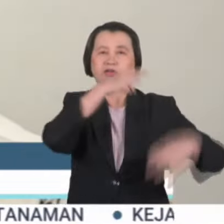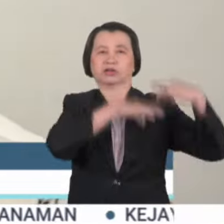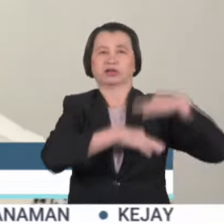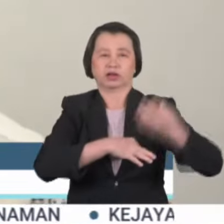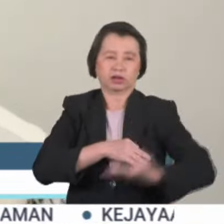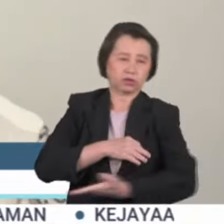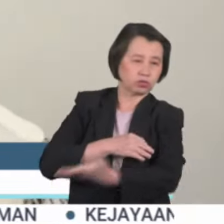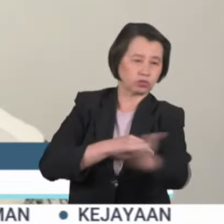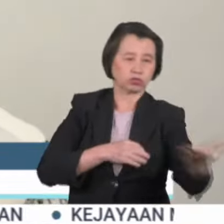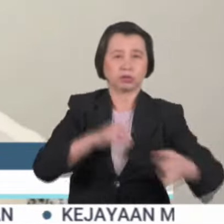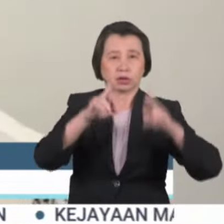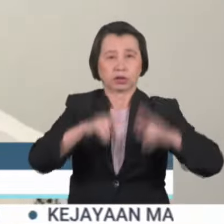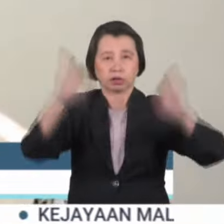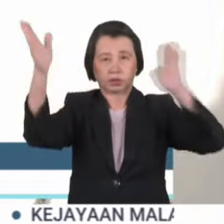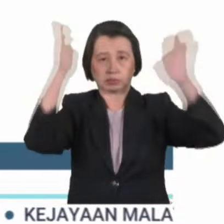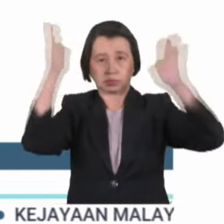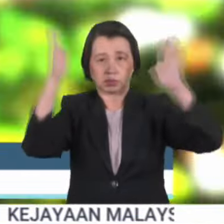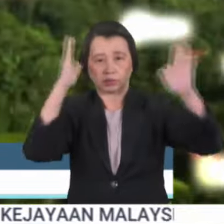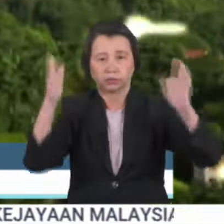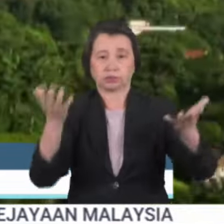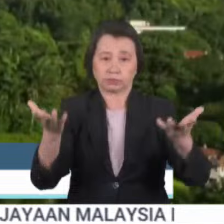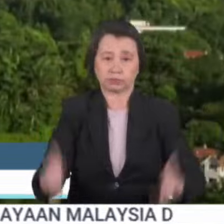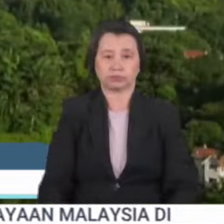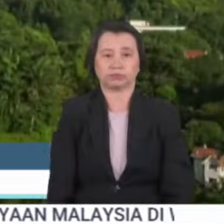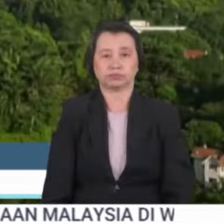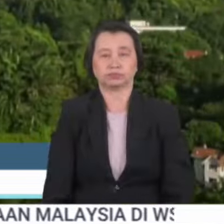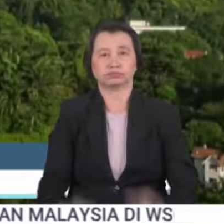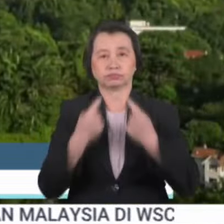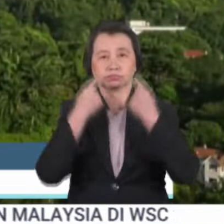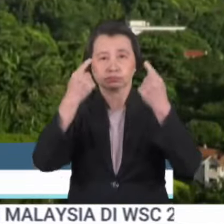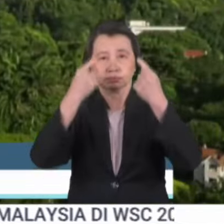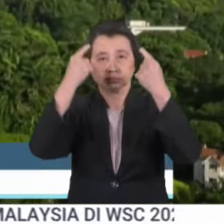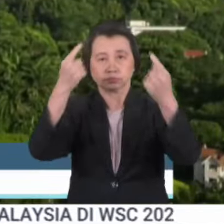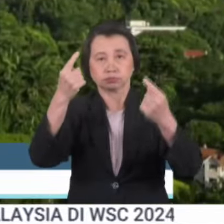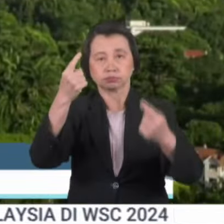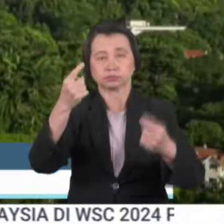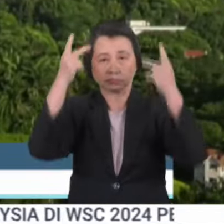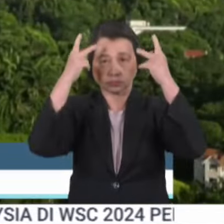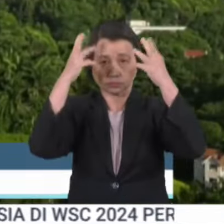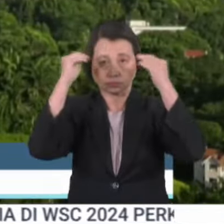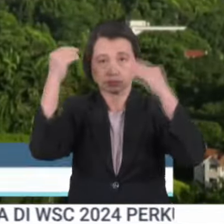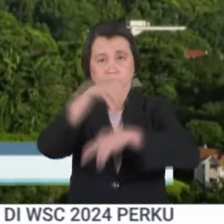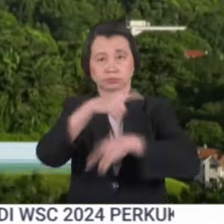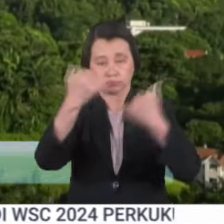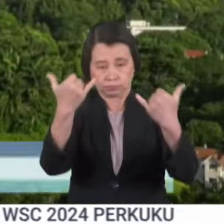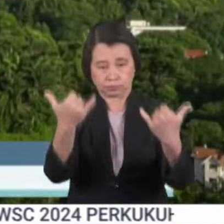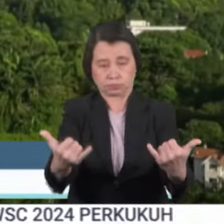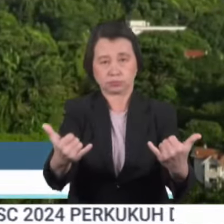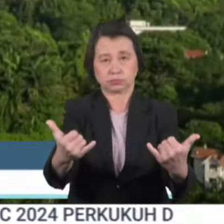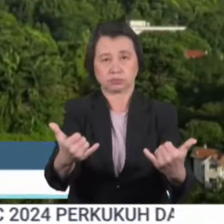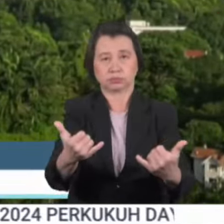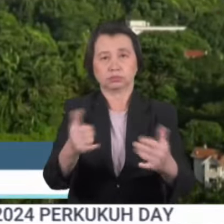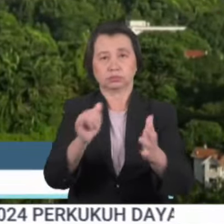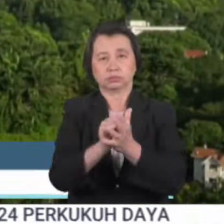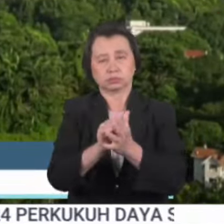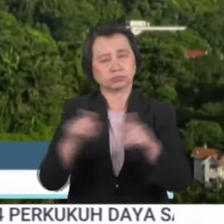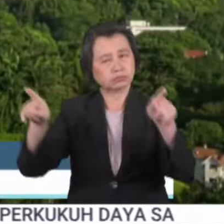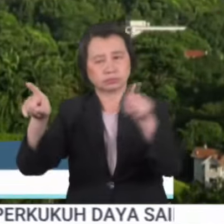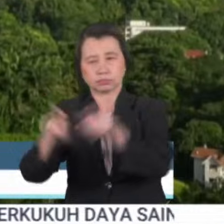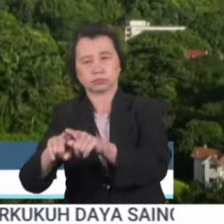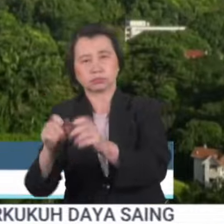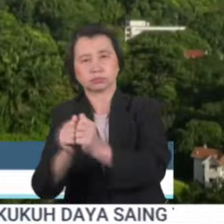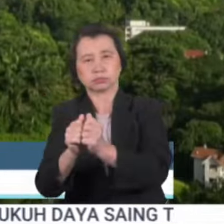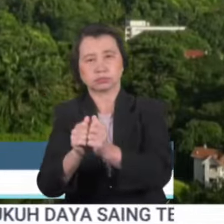dimanfaatkan oleh seluruh rakyat. Kejayaan Datuk Seri Anwar Ibrahim hari ini mencari titik persamaan